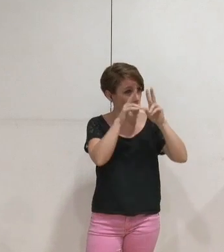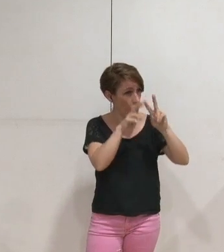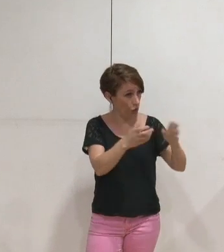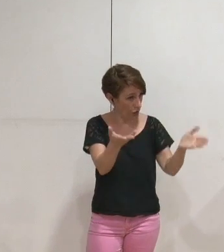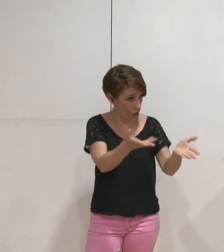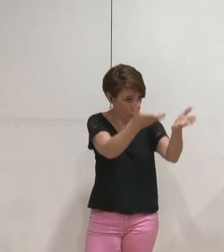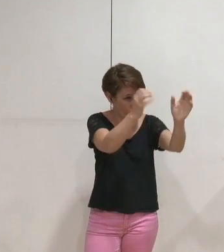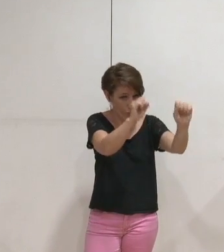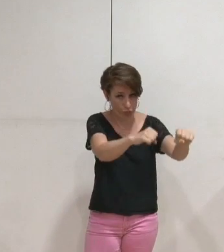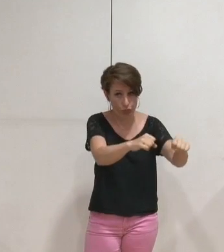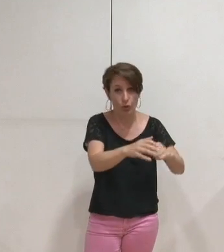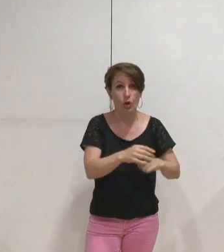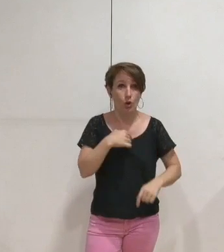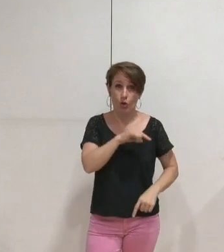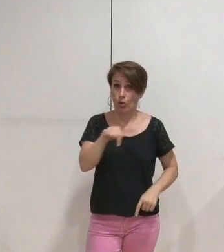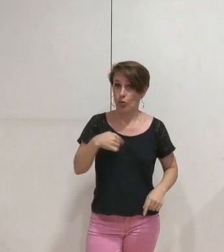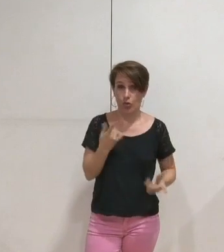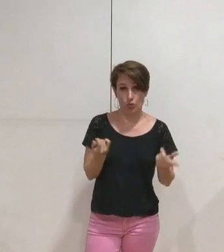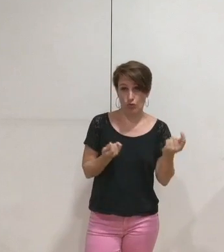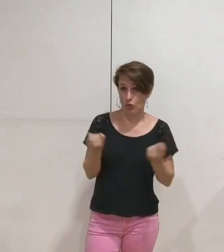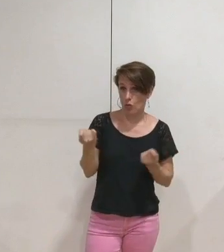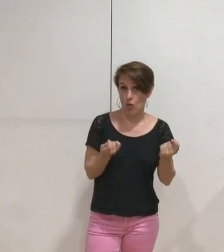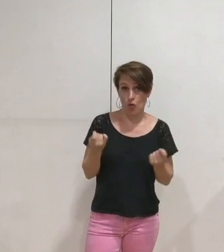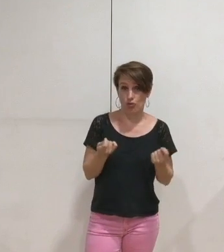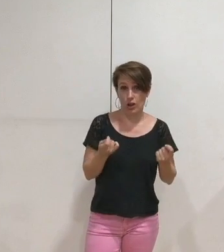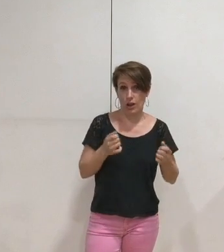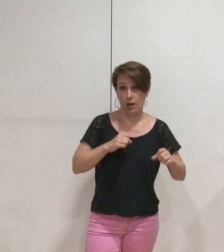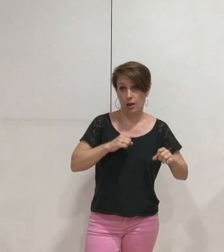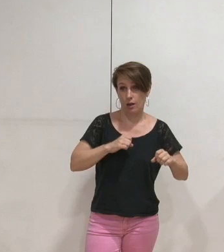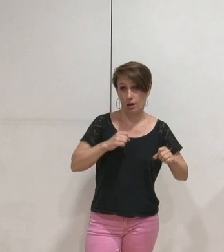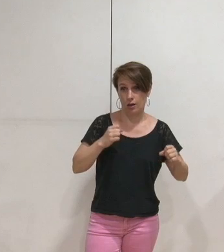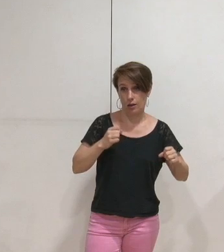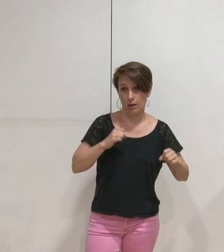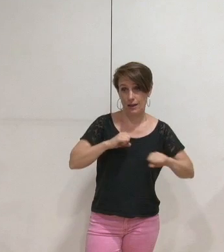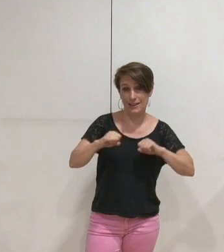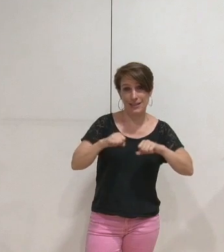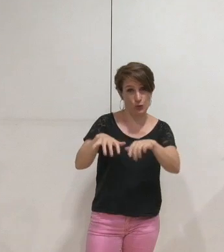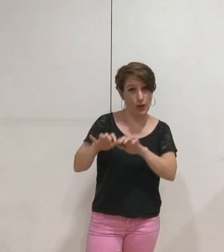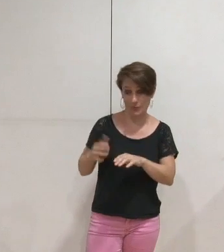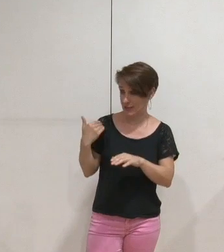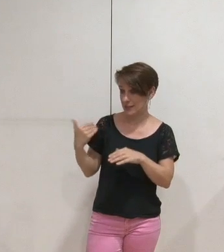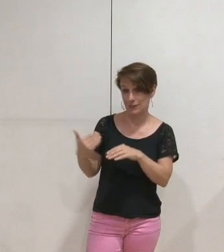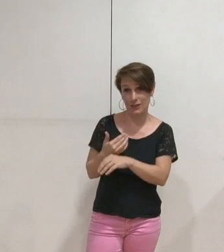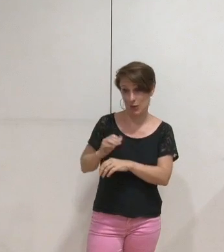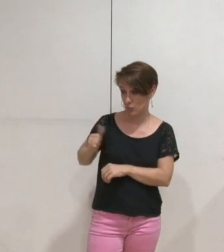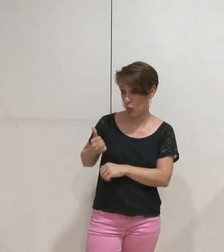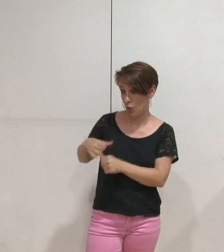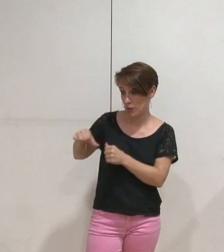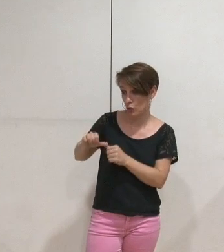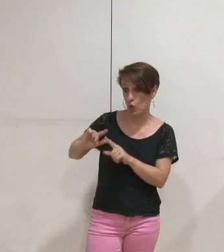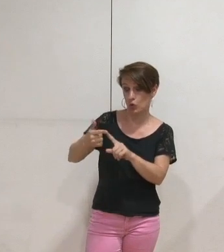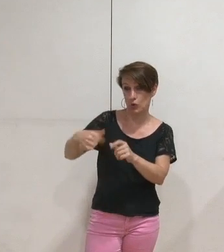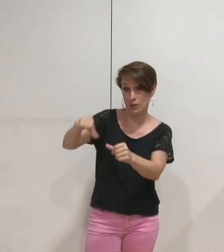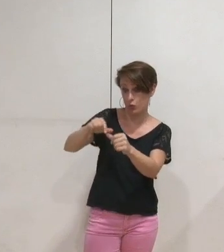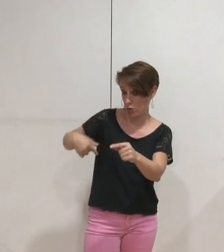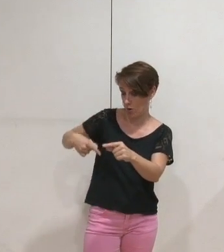sommes là dans la gestion d'actes administratifs qui ont été fait entre le prier tour et le deuxème tour ou entre premier tour